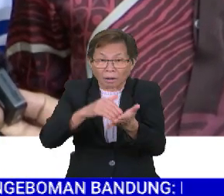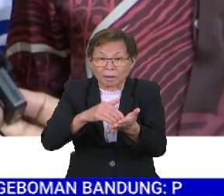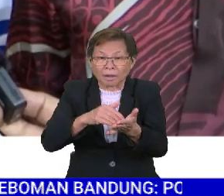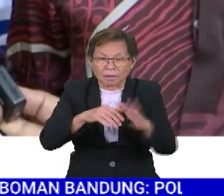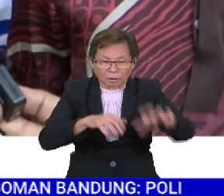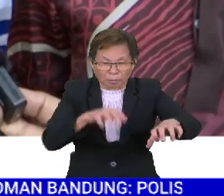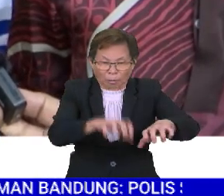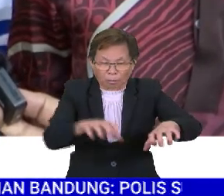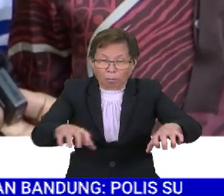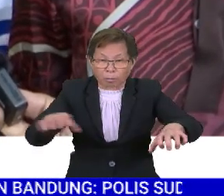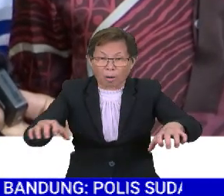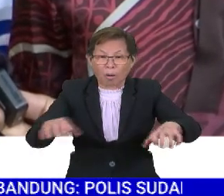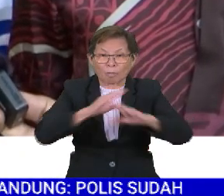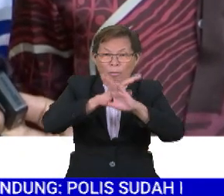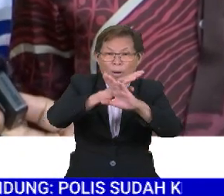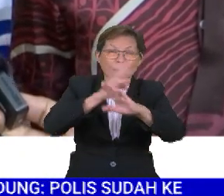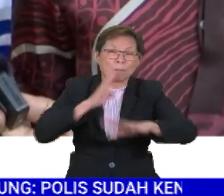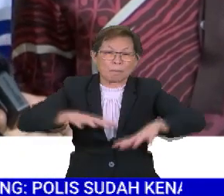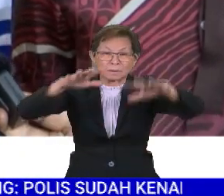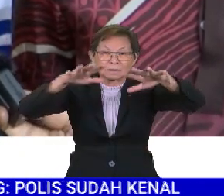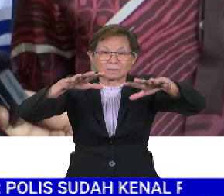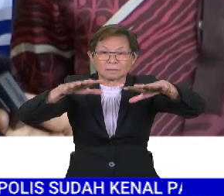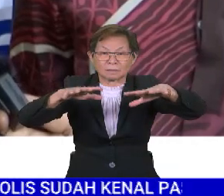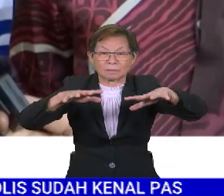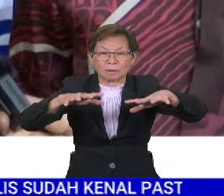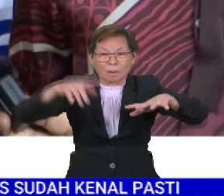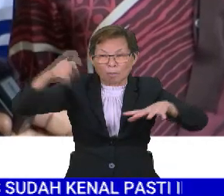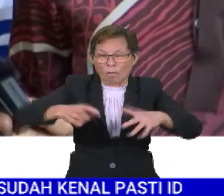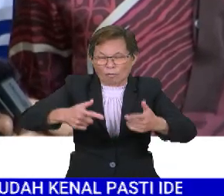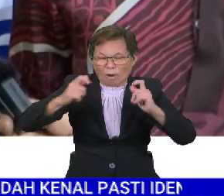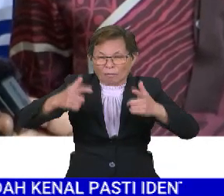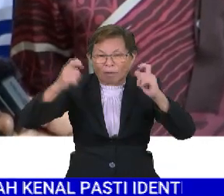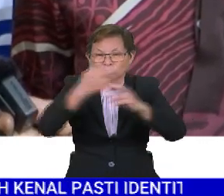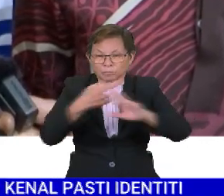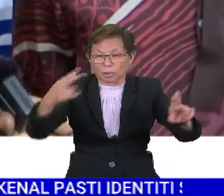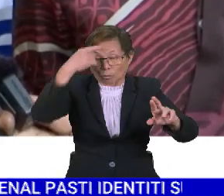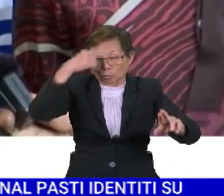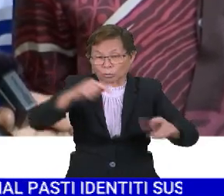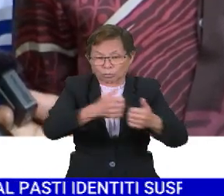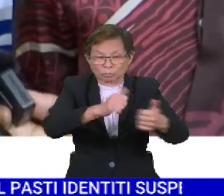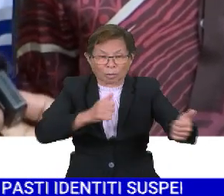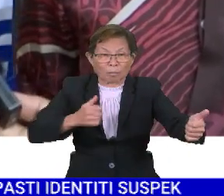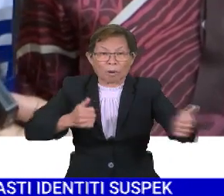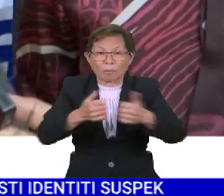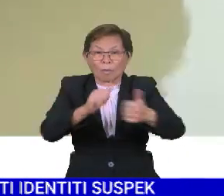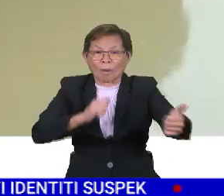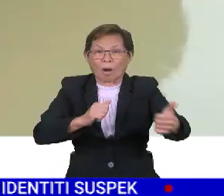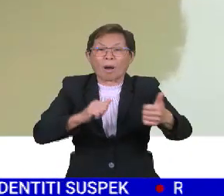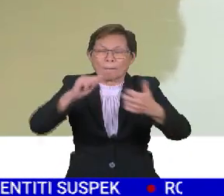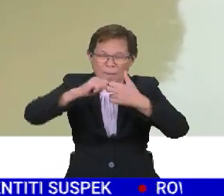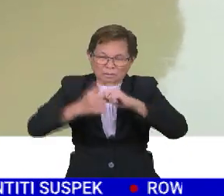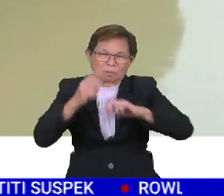terutamanya tempatan banjir ini yang perlu segera disiapkan bagi mengelakkan lagi isu-isu